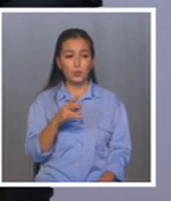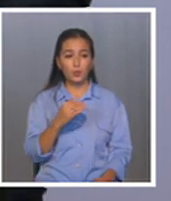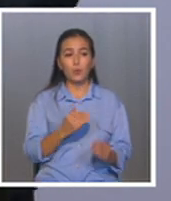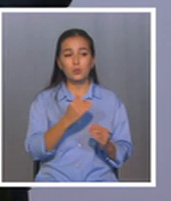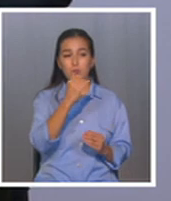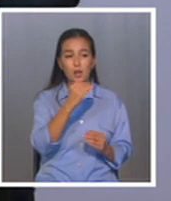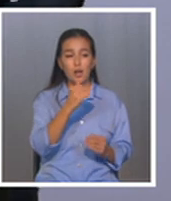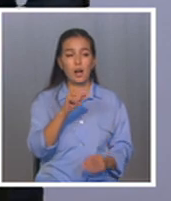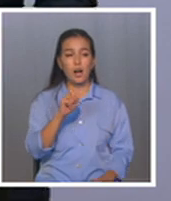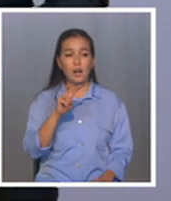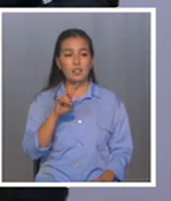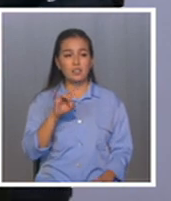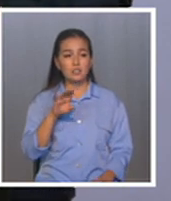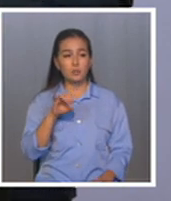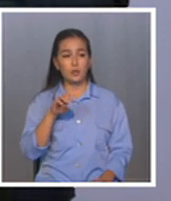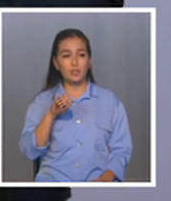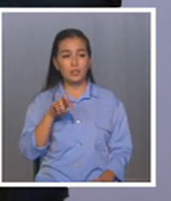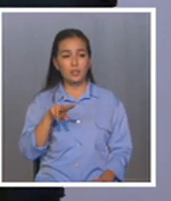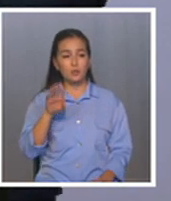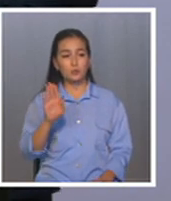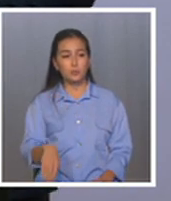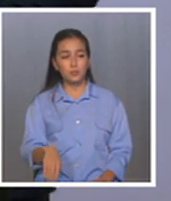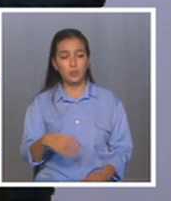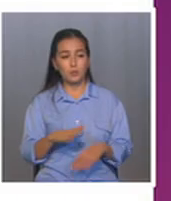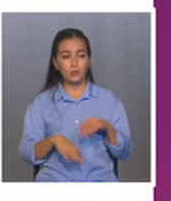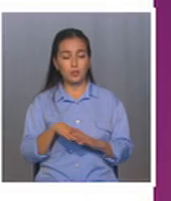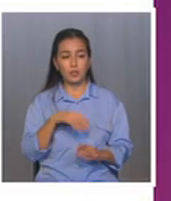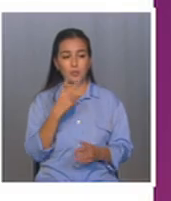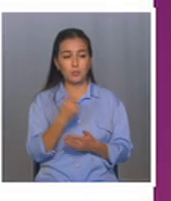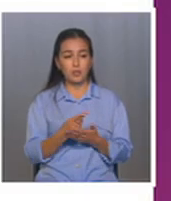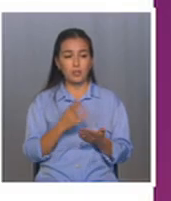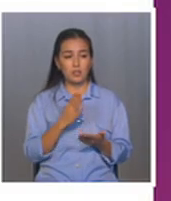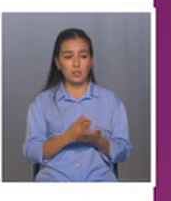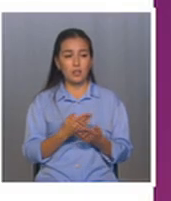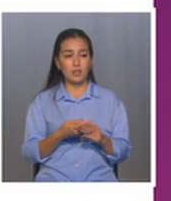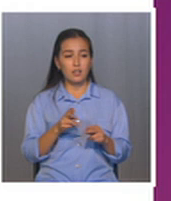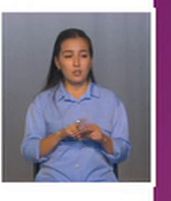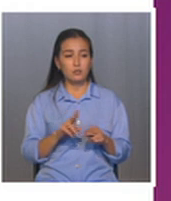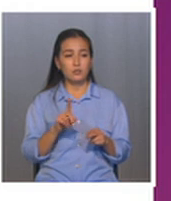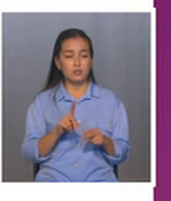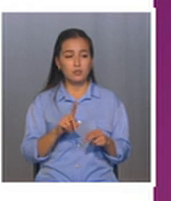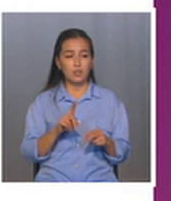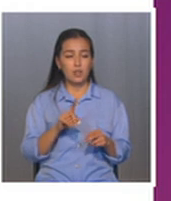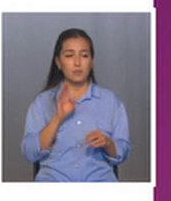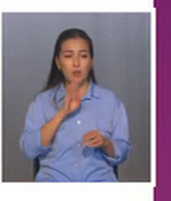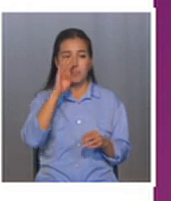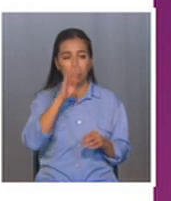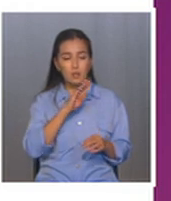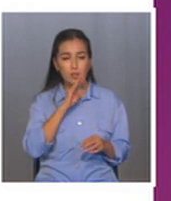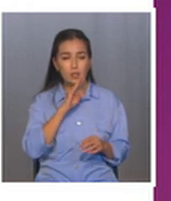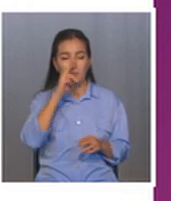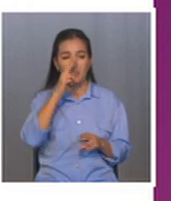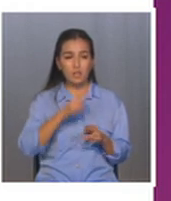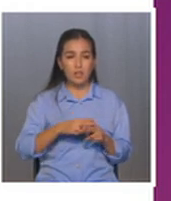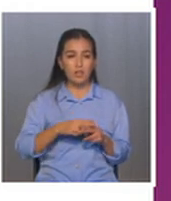ал Аристотельдікінің өнікінен қарағанда төмен бейнелеген. Құрметті оқушылар, ата-аналарымызбен және